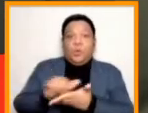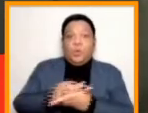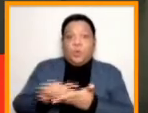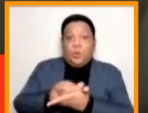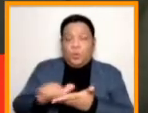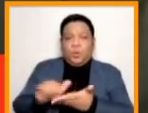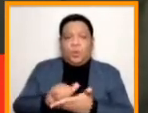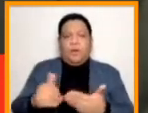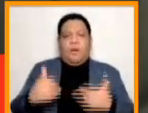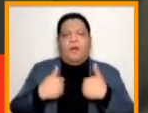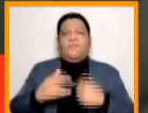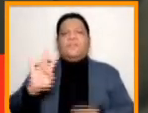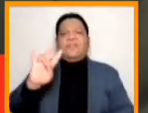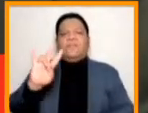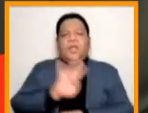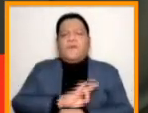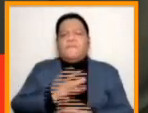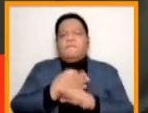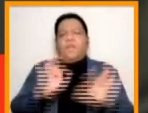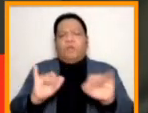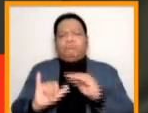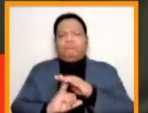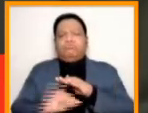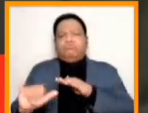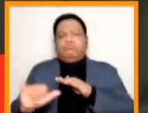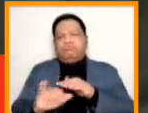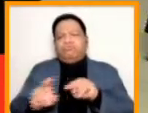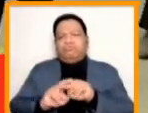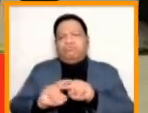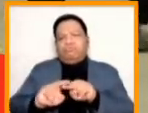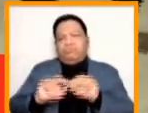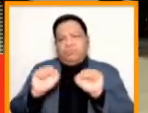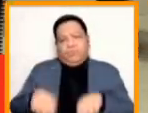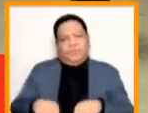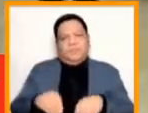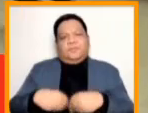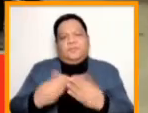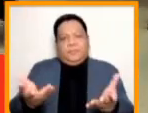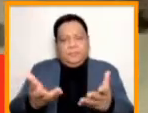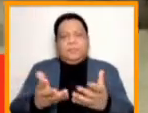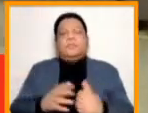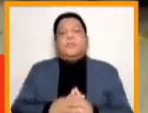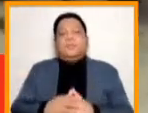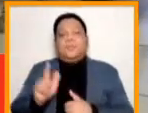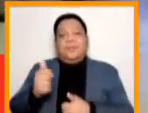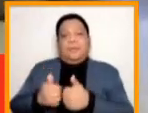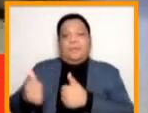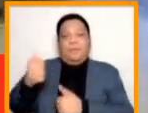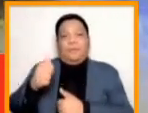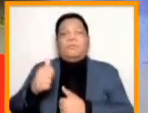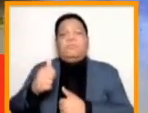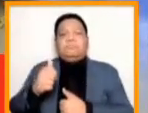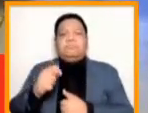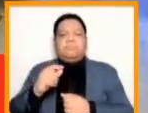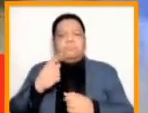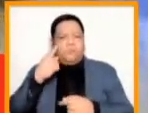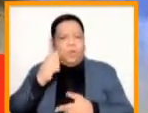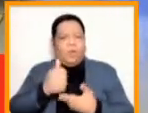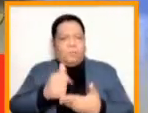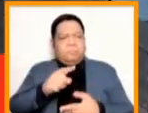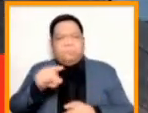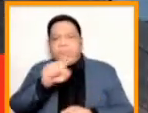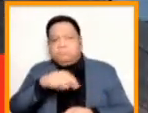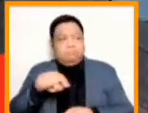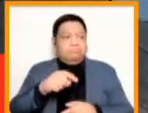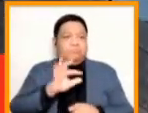sakay sa mga subway rider ay kay Governor Andrew Cuomo. Ito ay incentive sa mga magpapabakuna sa kanilang